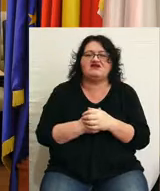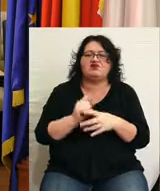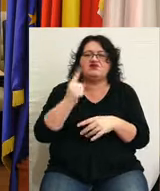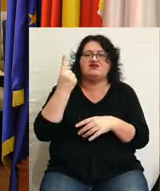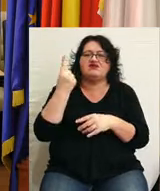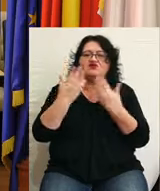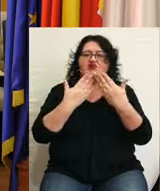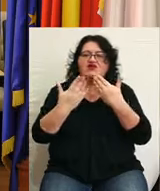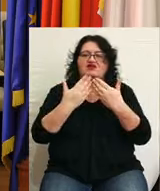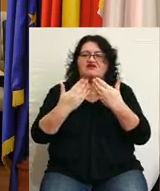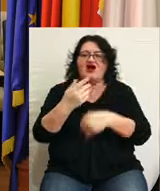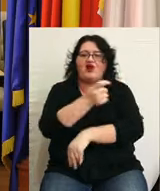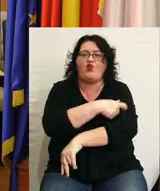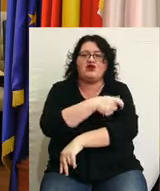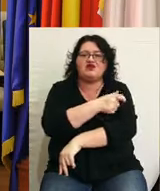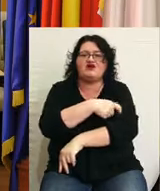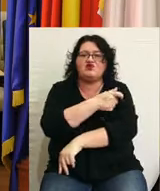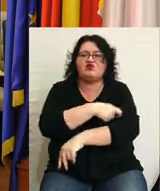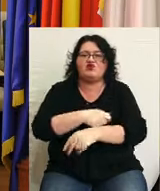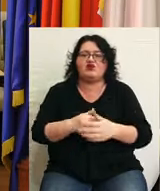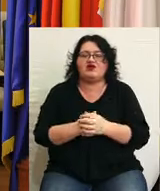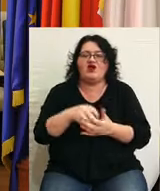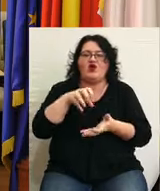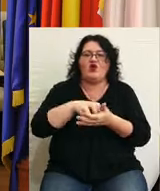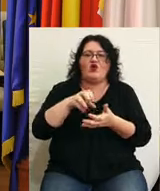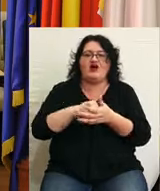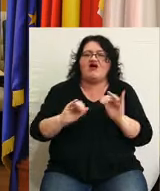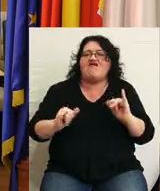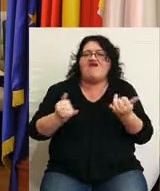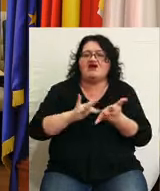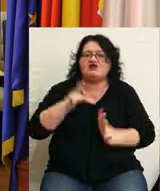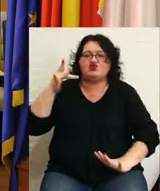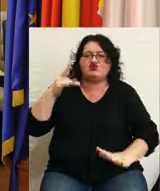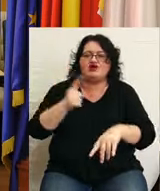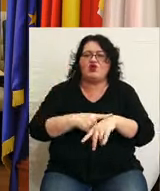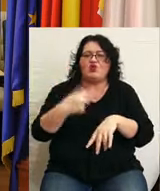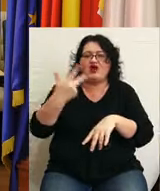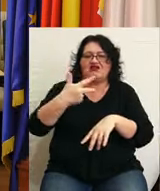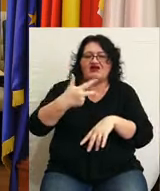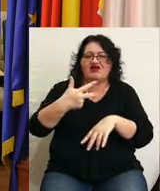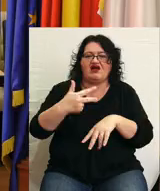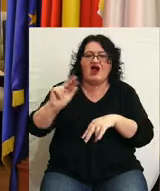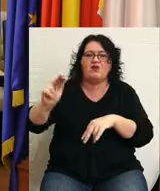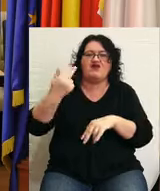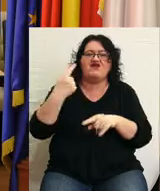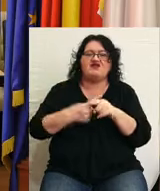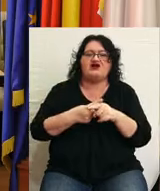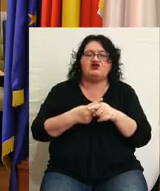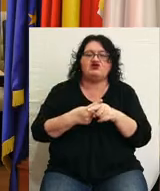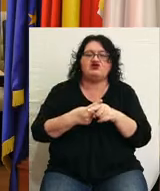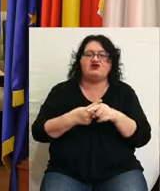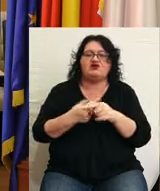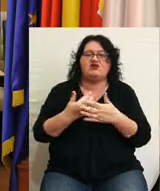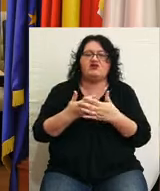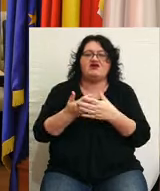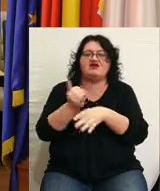o ședință a Comitetului Local pentru situații de urgență la ora 3, la care am invitat și managerii de